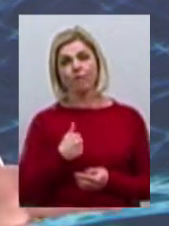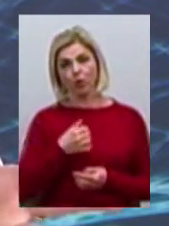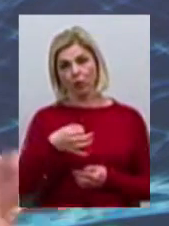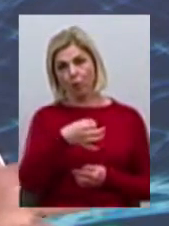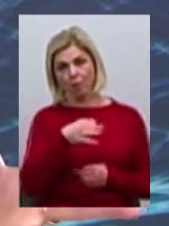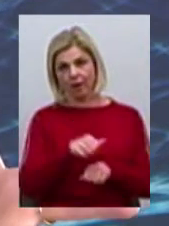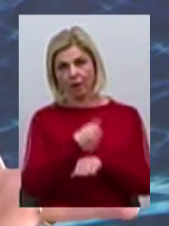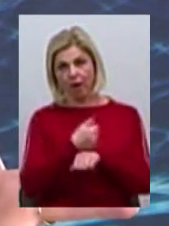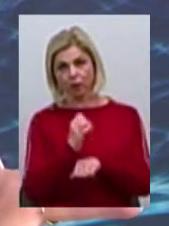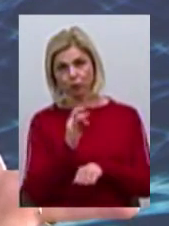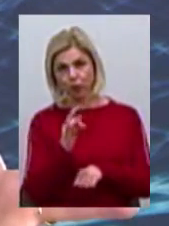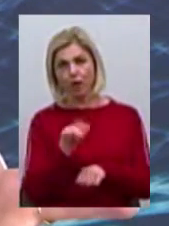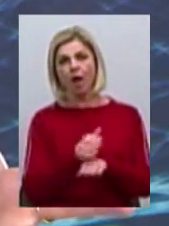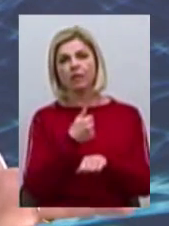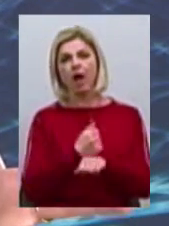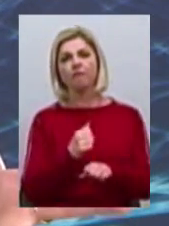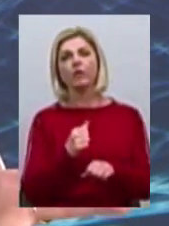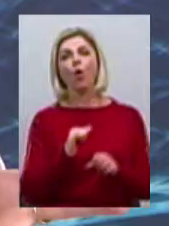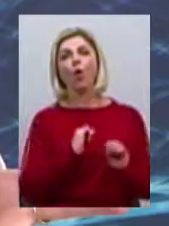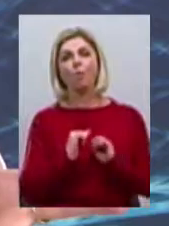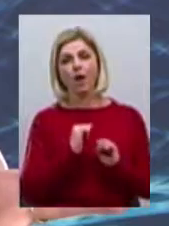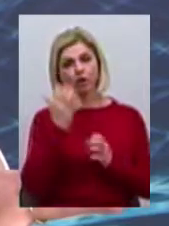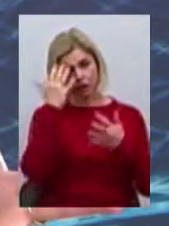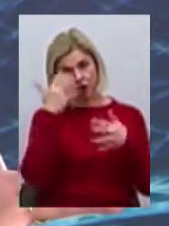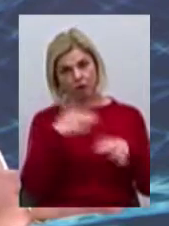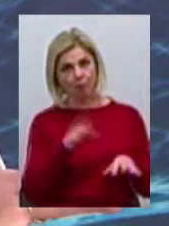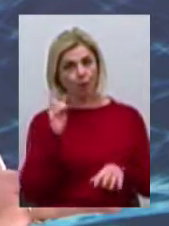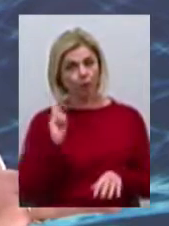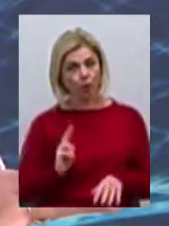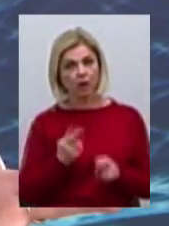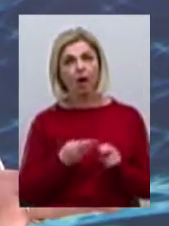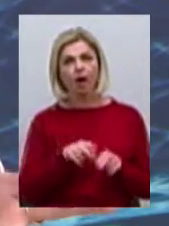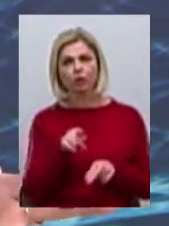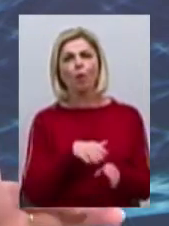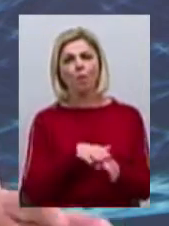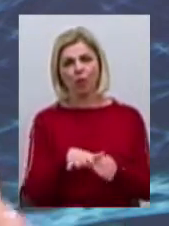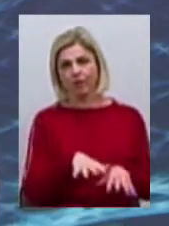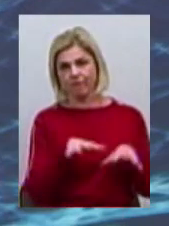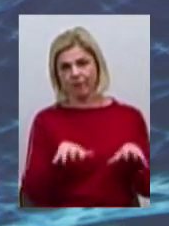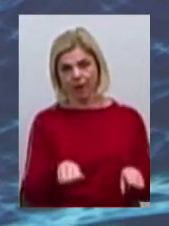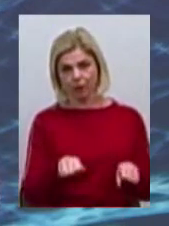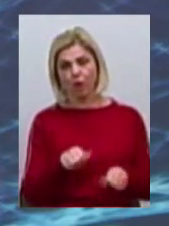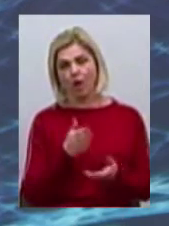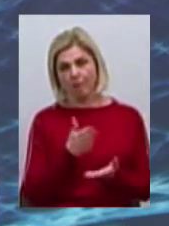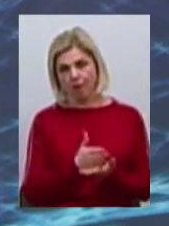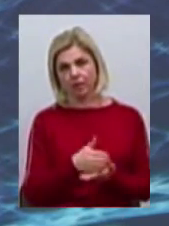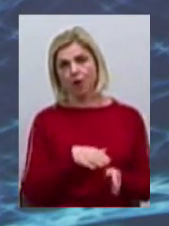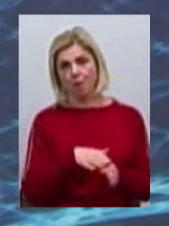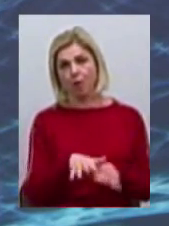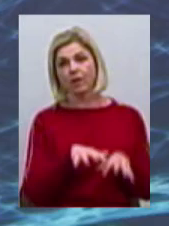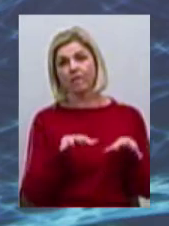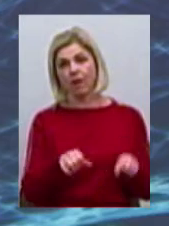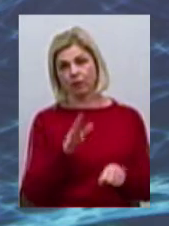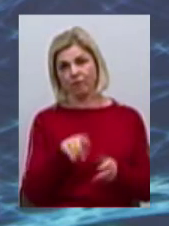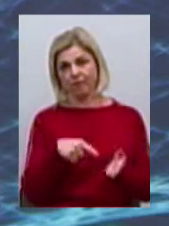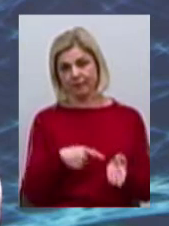якого фактично, він же головний командир Чорноморського флоту і портів, який абсолютно повною владою мав повну владу в місті.